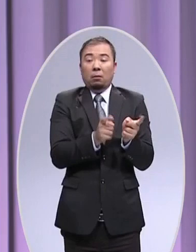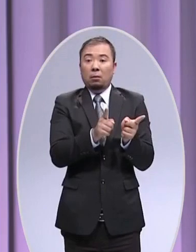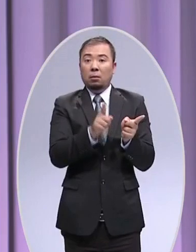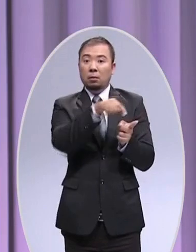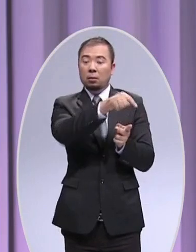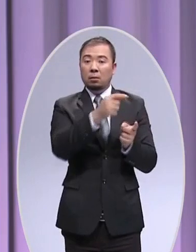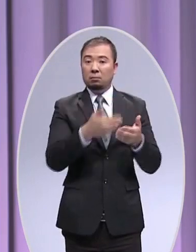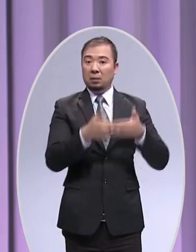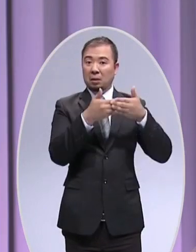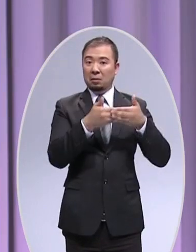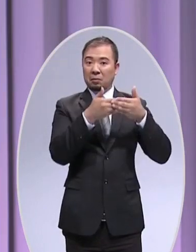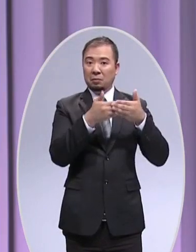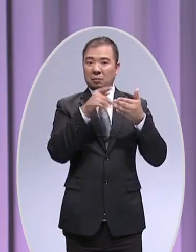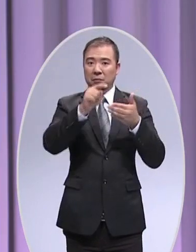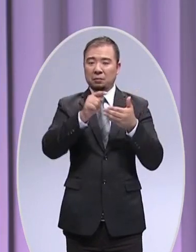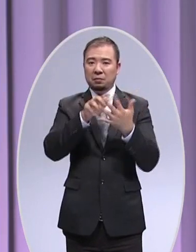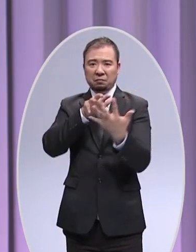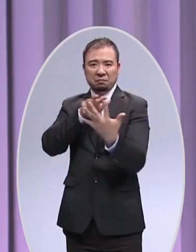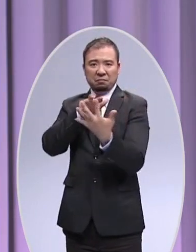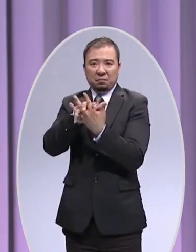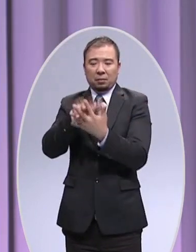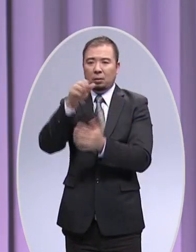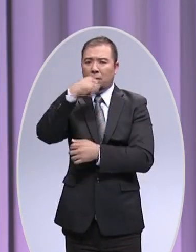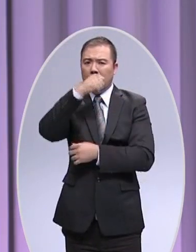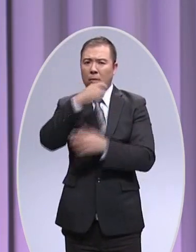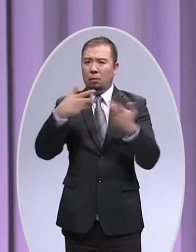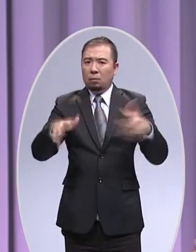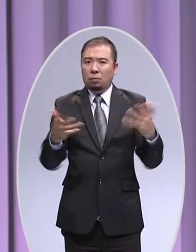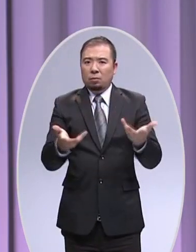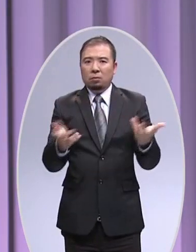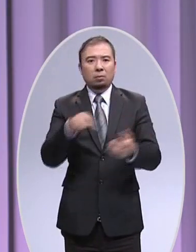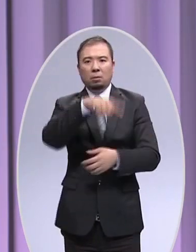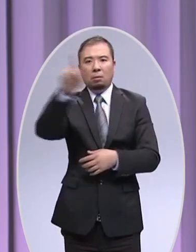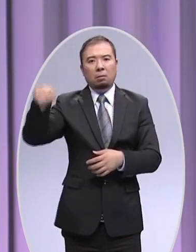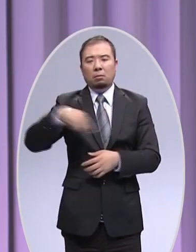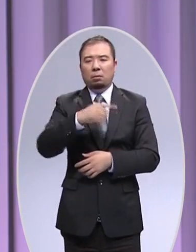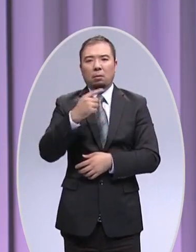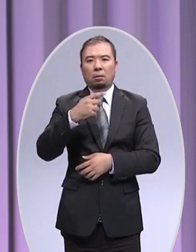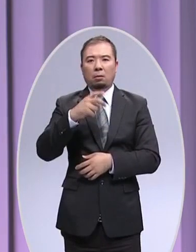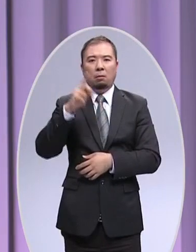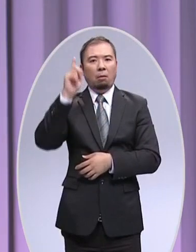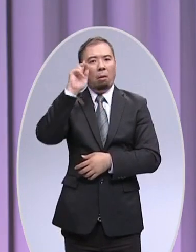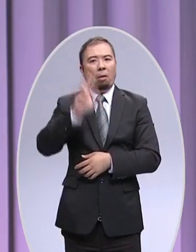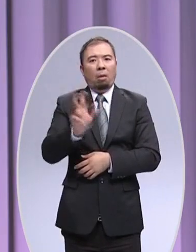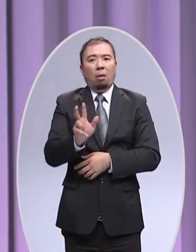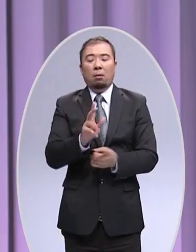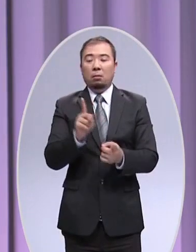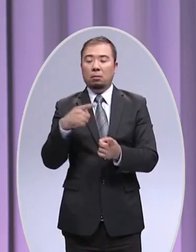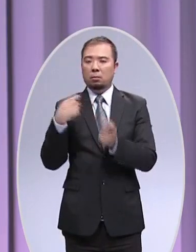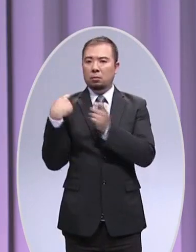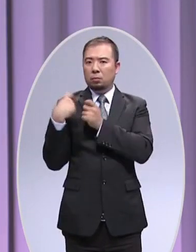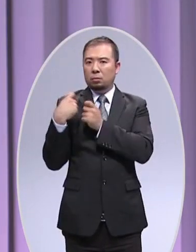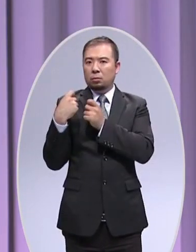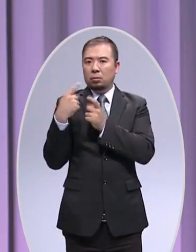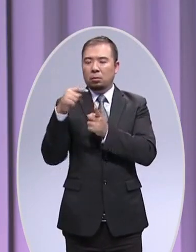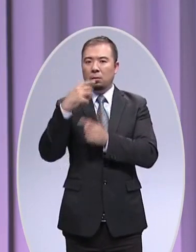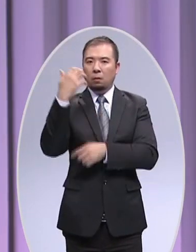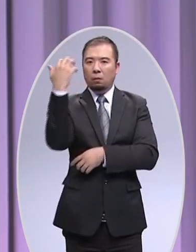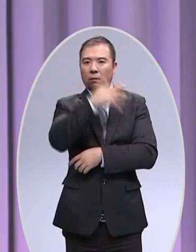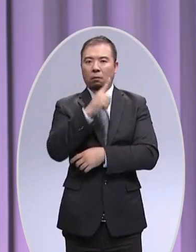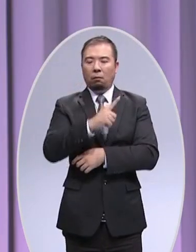都是看不到的。这一阵子以来，中国对于我们的通过反渗透法突然加强了反对的力